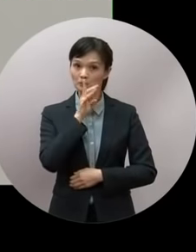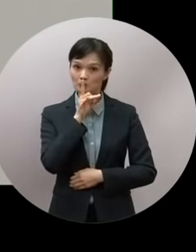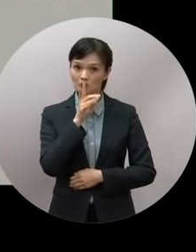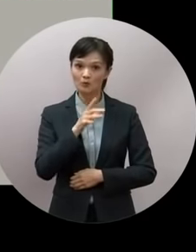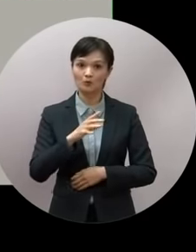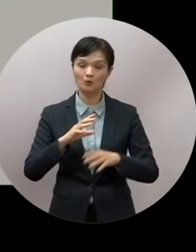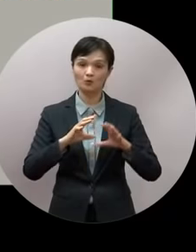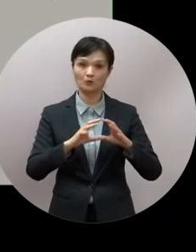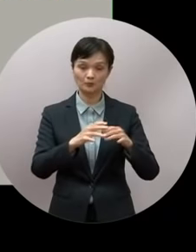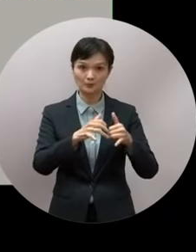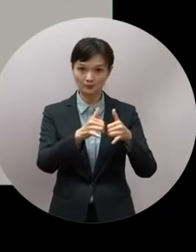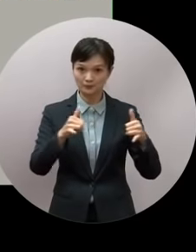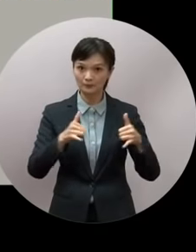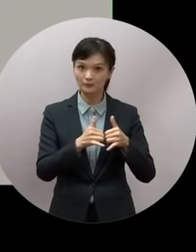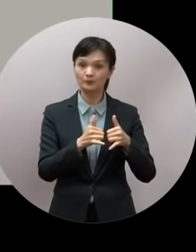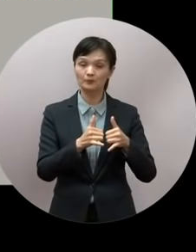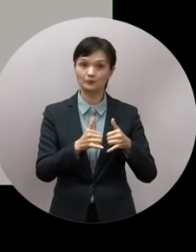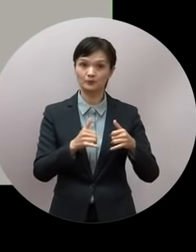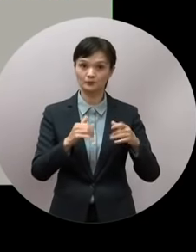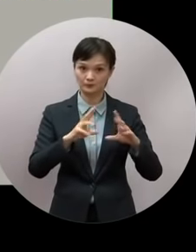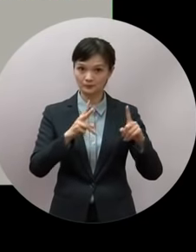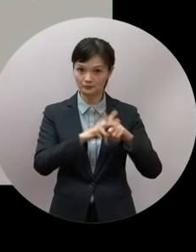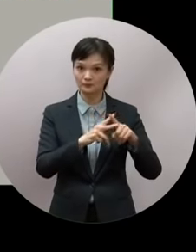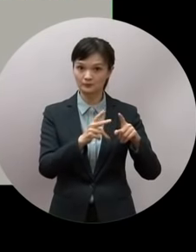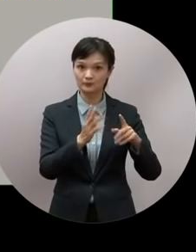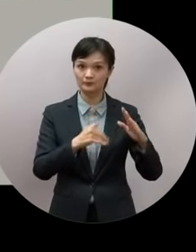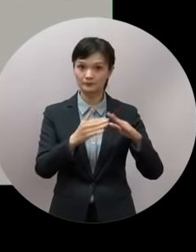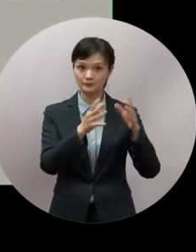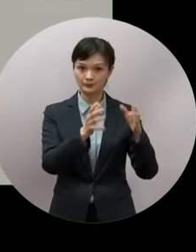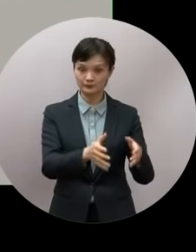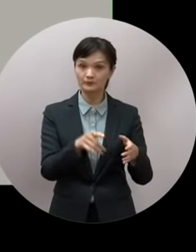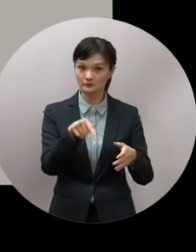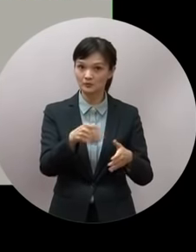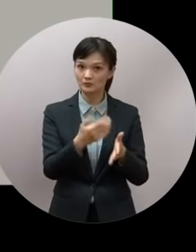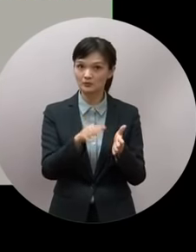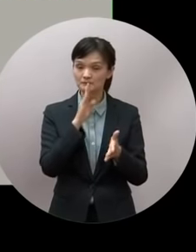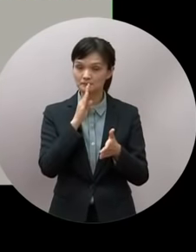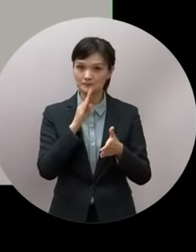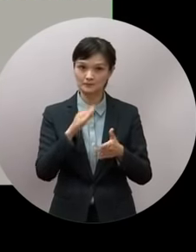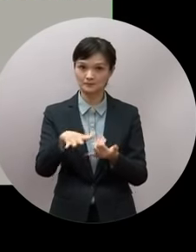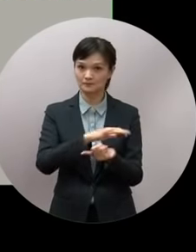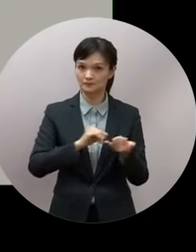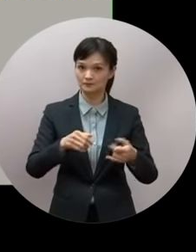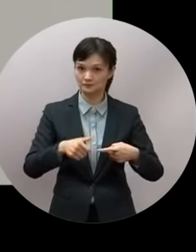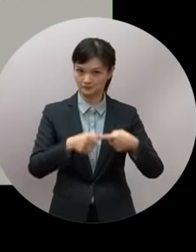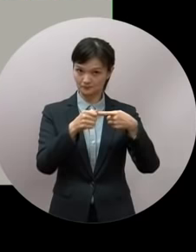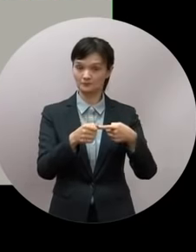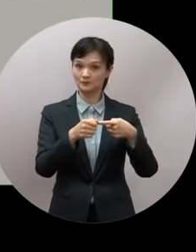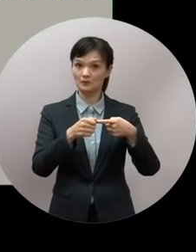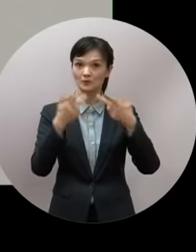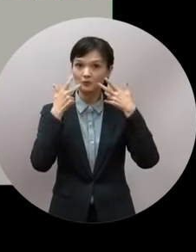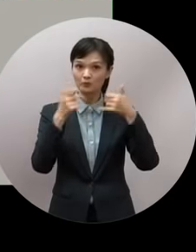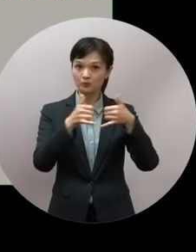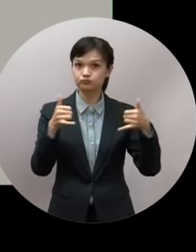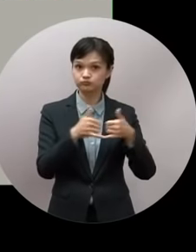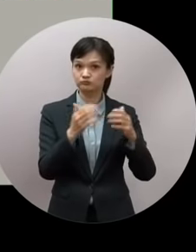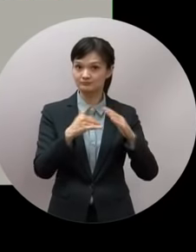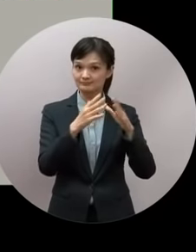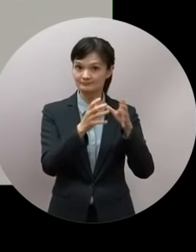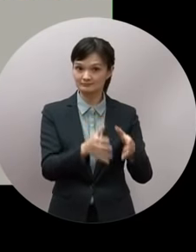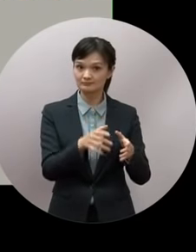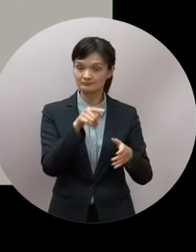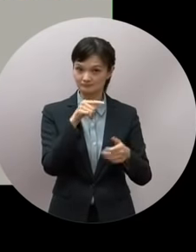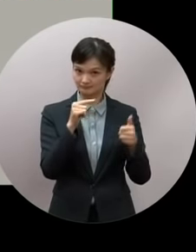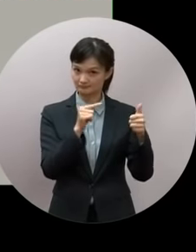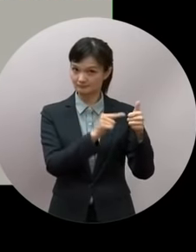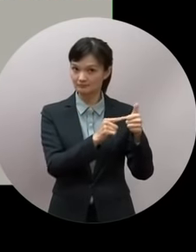这是全台湾第一所成立的原住民实验学校， 比林校长他更获得了狮驼奖